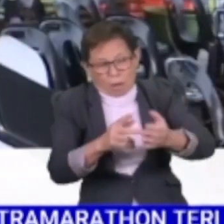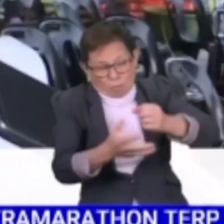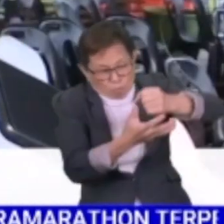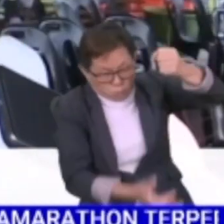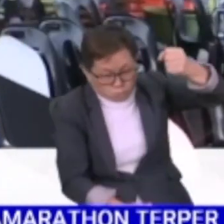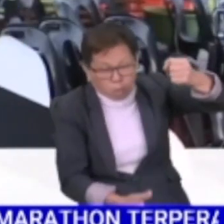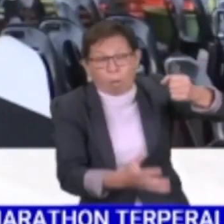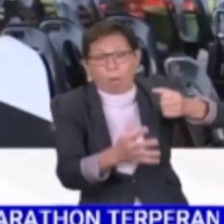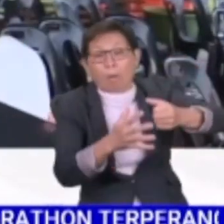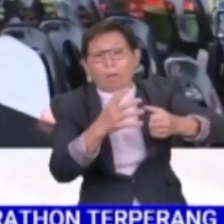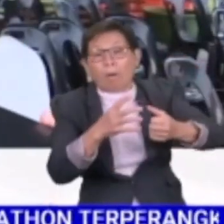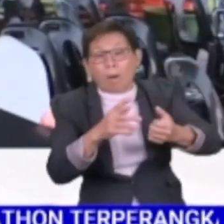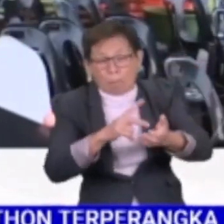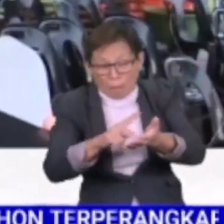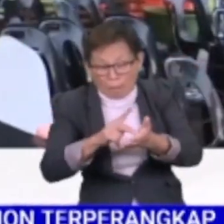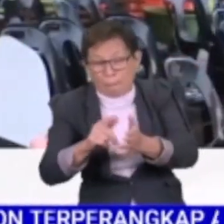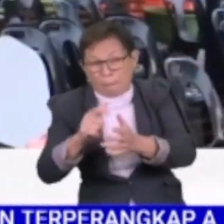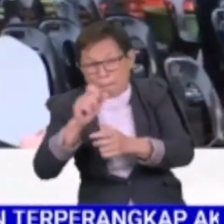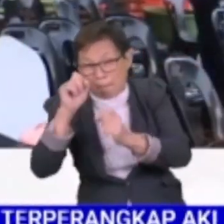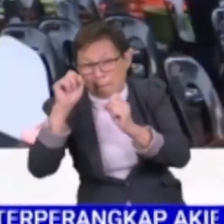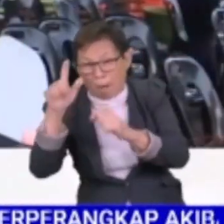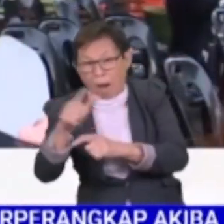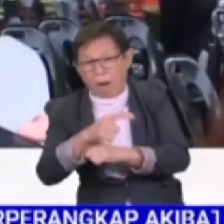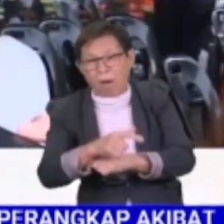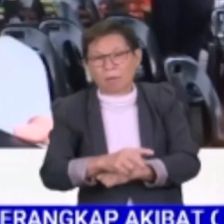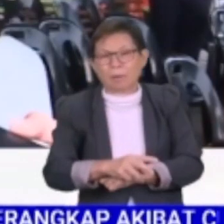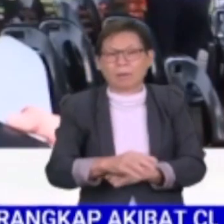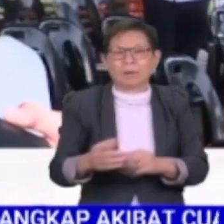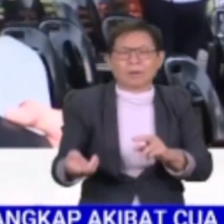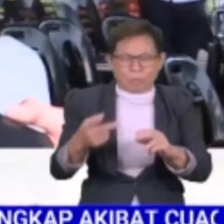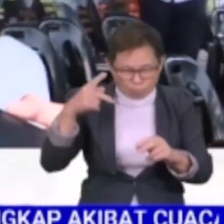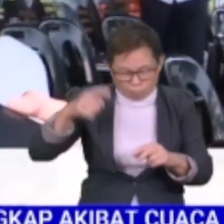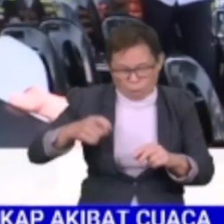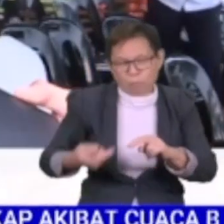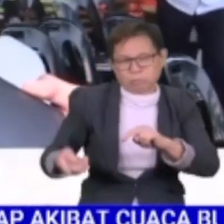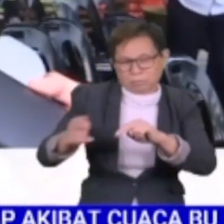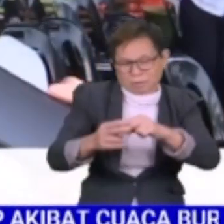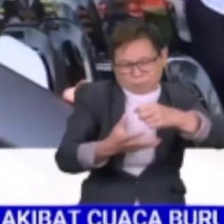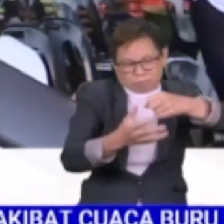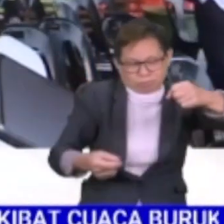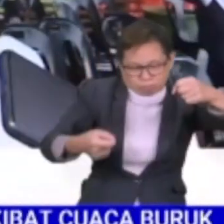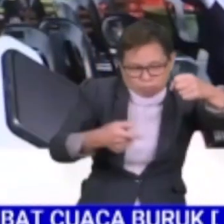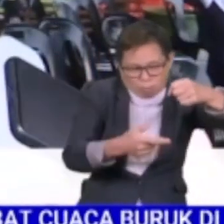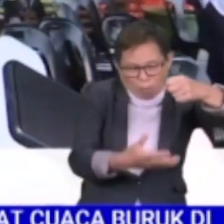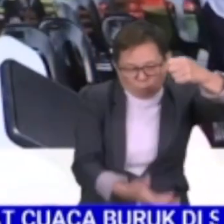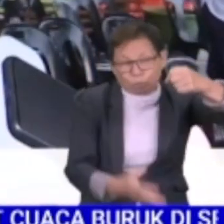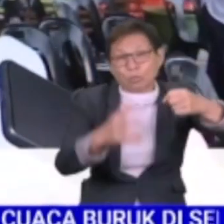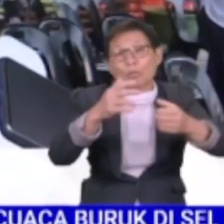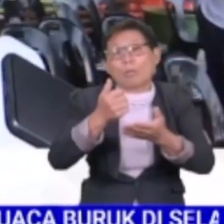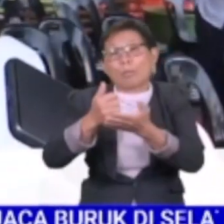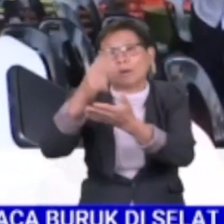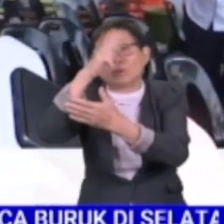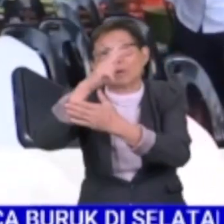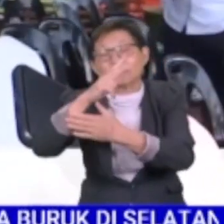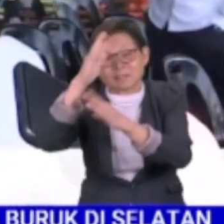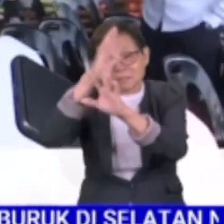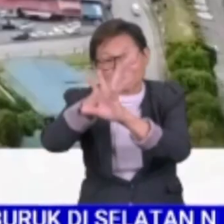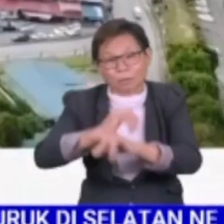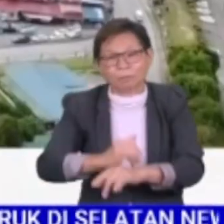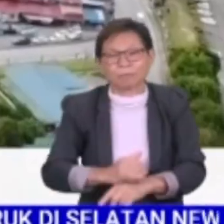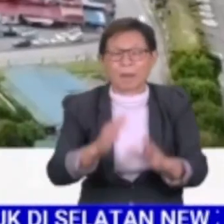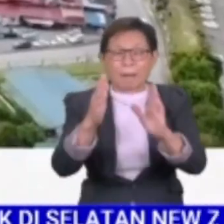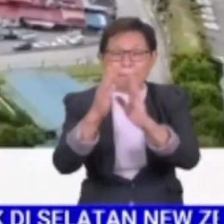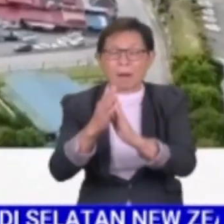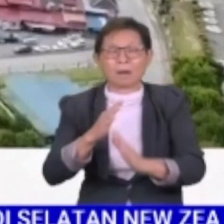jadi di sini kita akan agar kerajaan tertuaan tersebut untuk membantu pekerjaan serawa kawasan Bandar Serawak kini